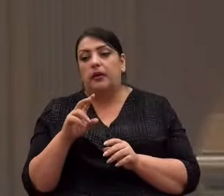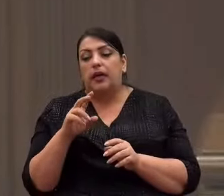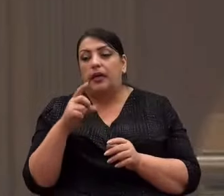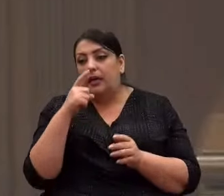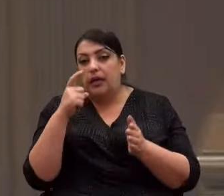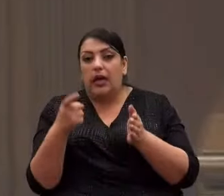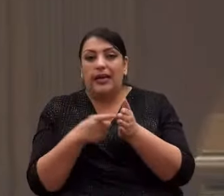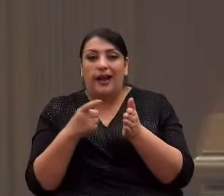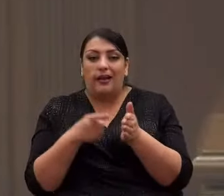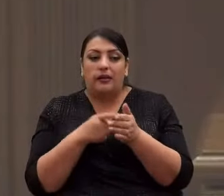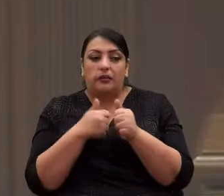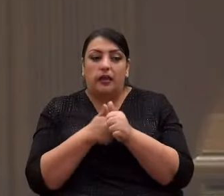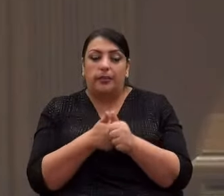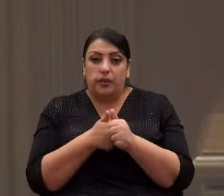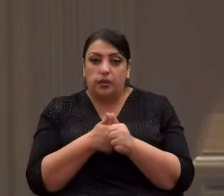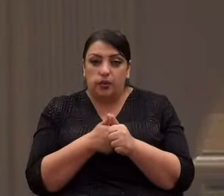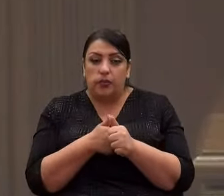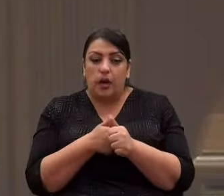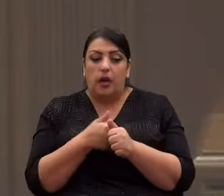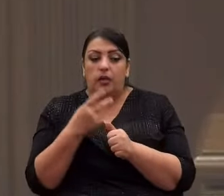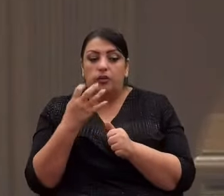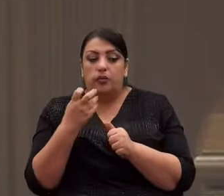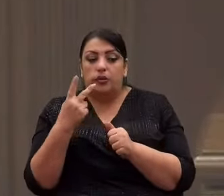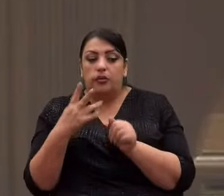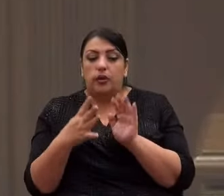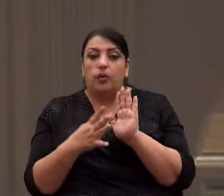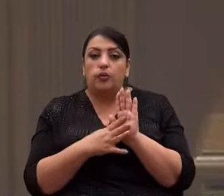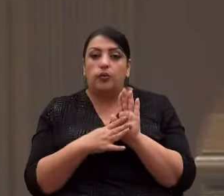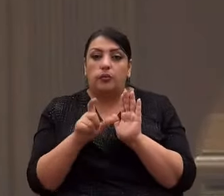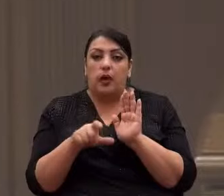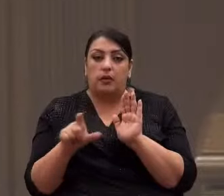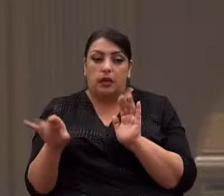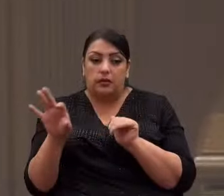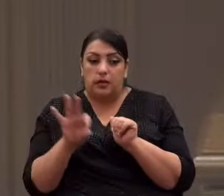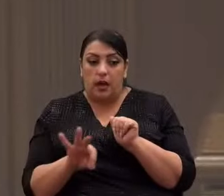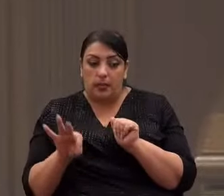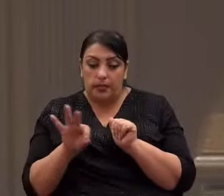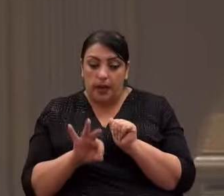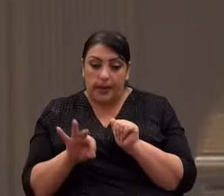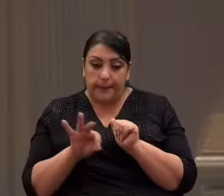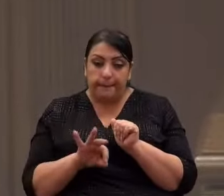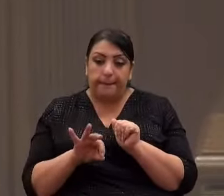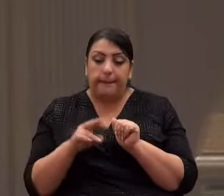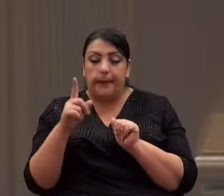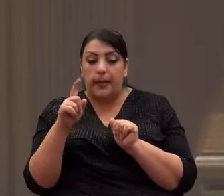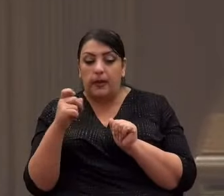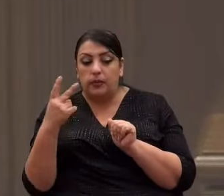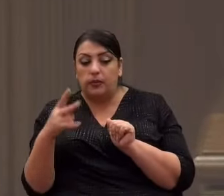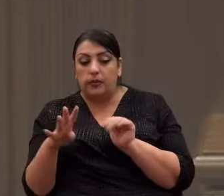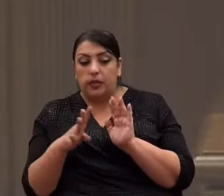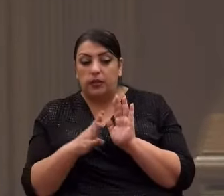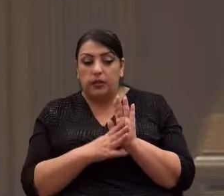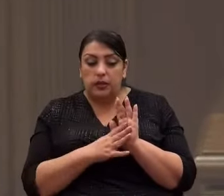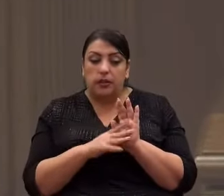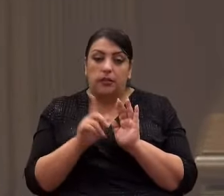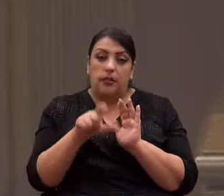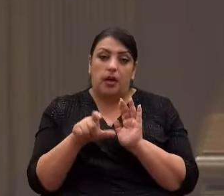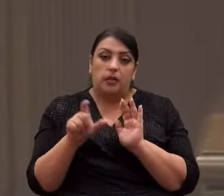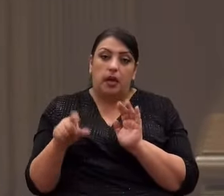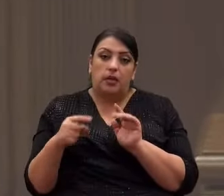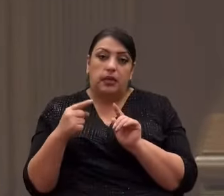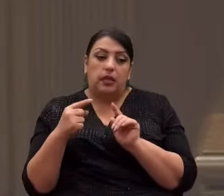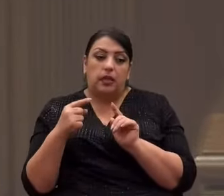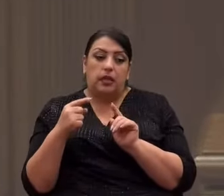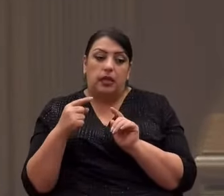դադարեցվել է 428 անձի վերաբերյալ նախորդ տարվա նույն ժամանակահատվածի 129 անձի դիմաց,